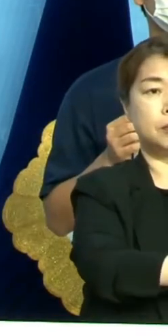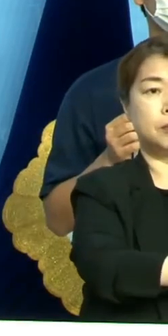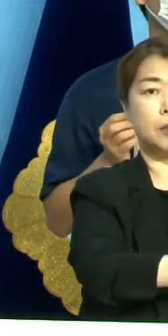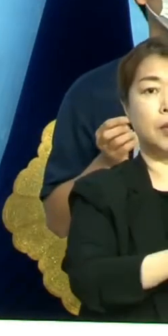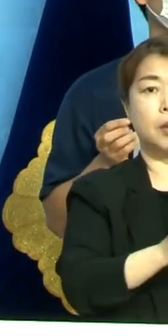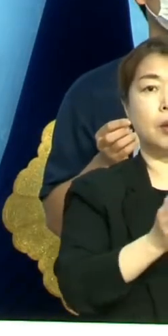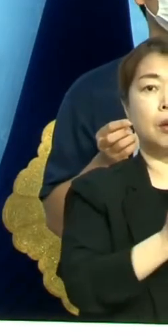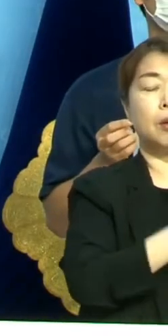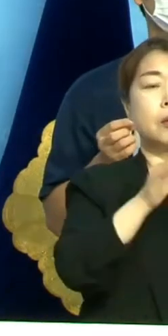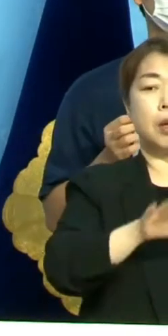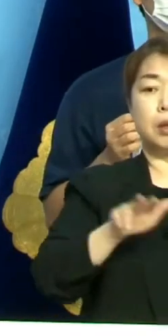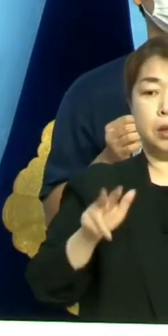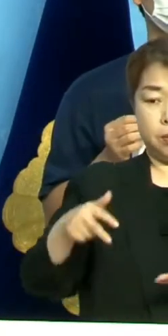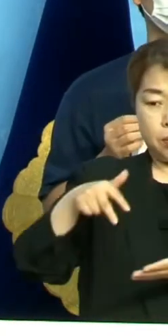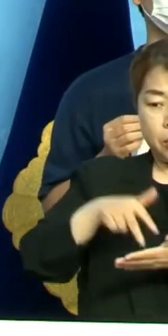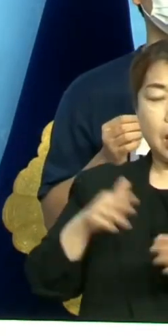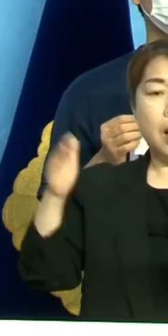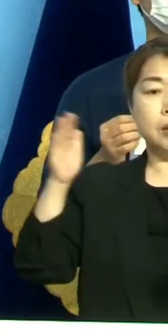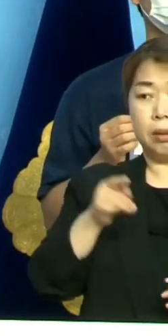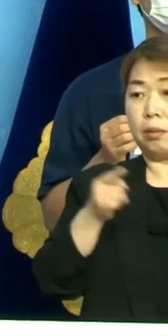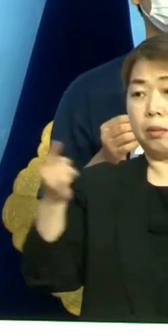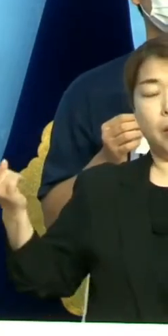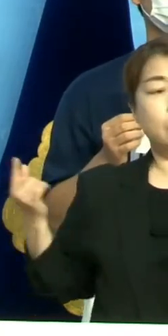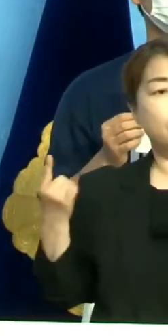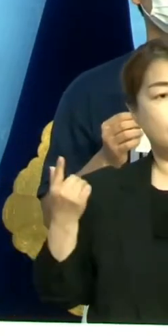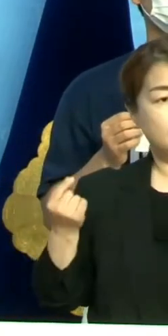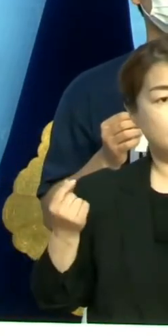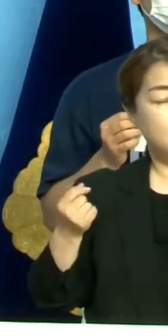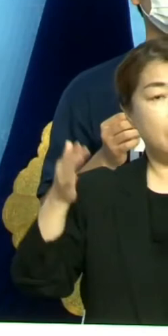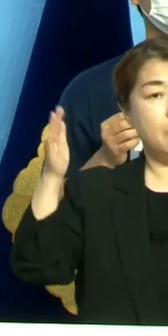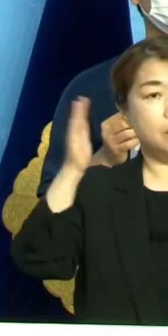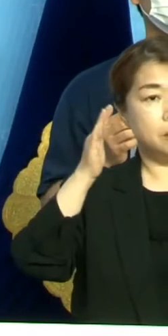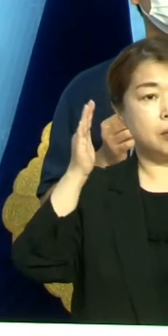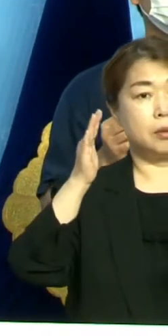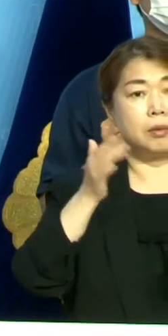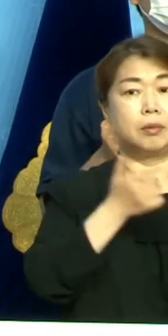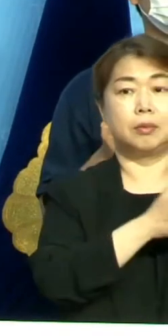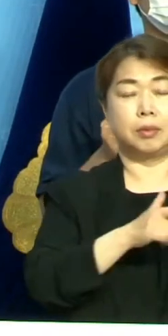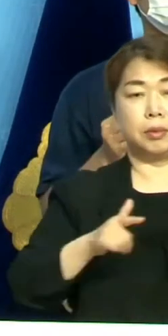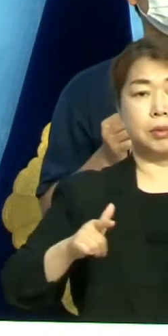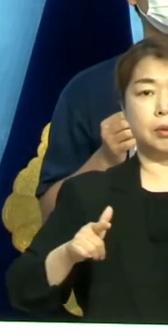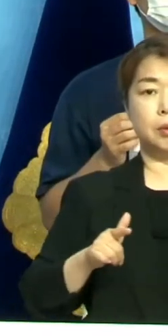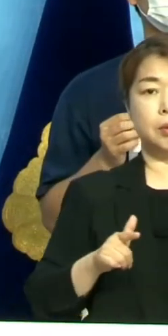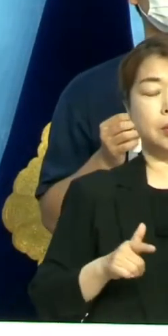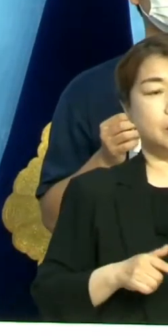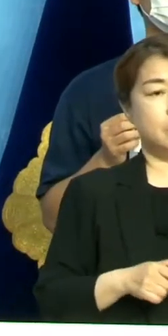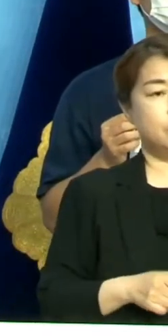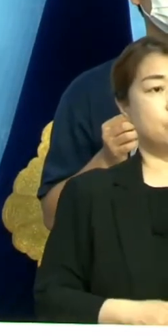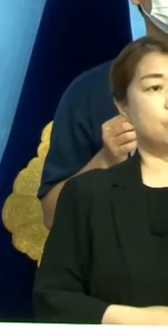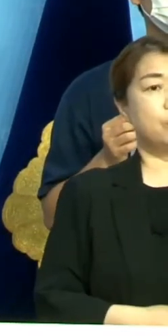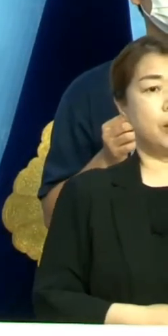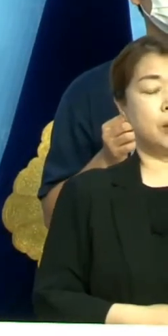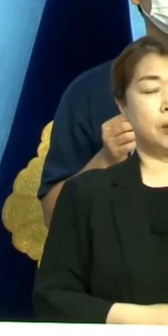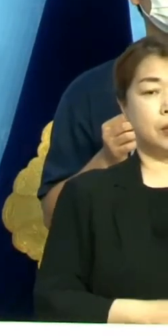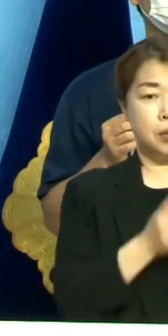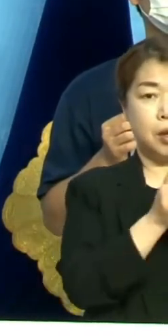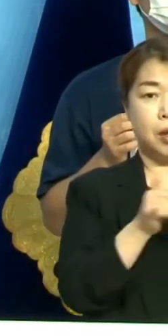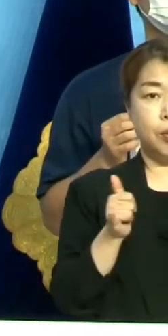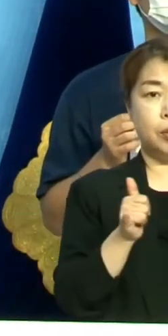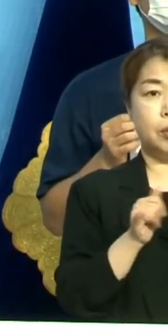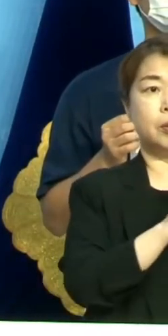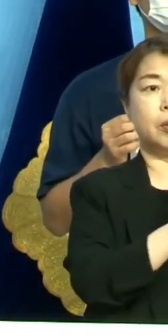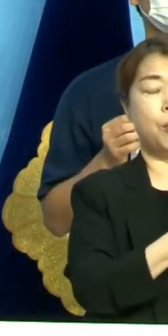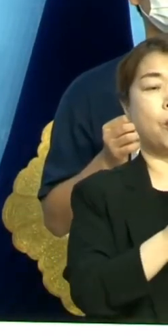여기에 있는 학생들이 바로 그 대학생 득 전 3천 6백 명을 대표하는